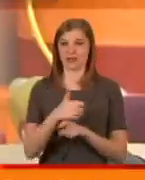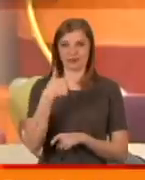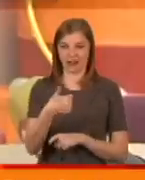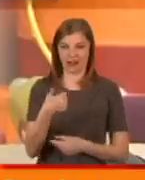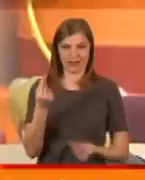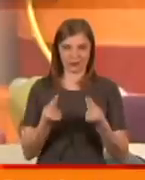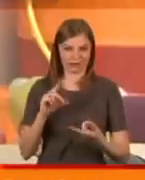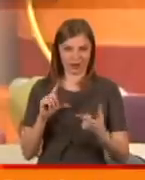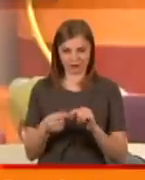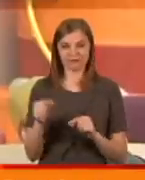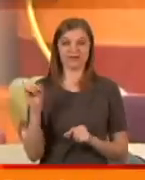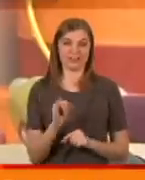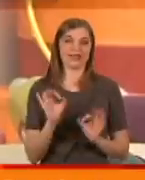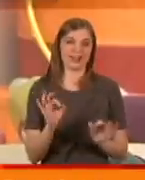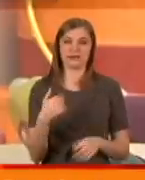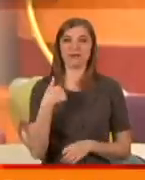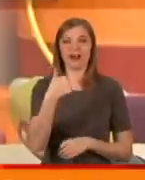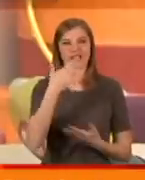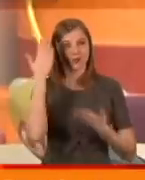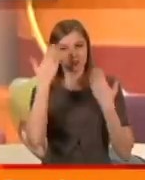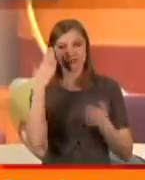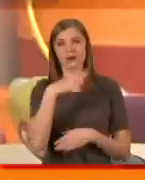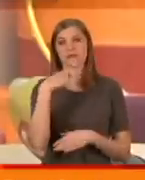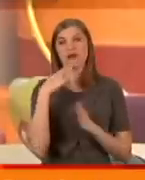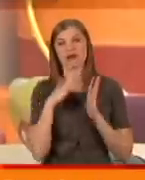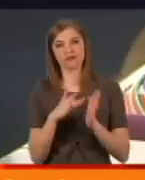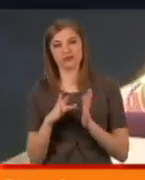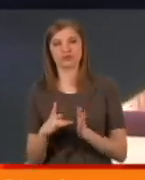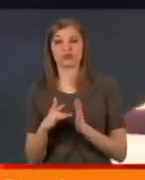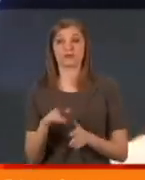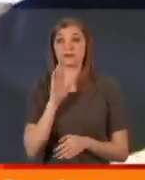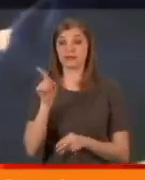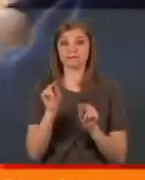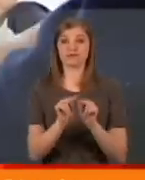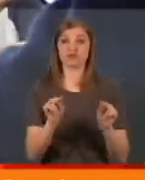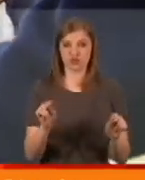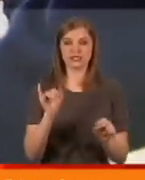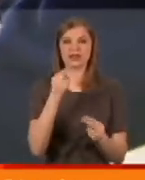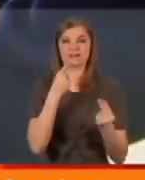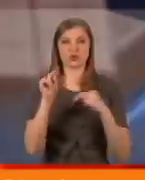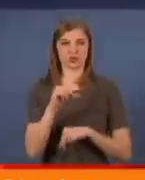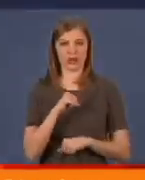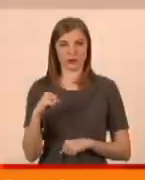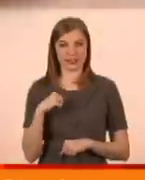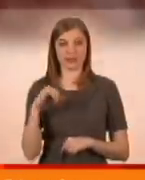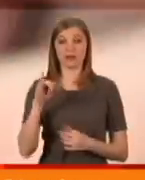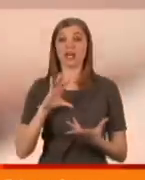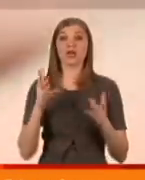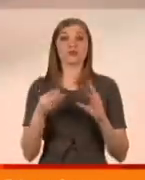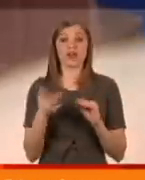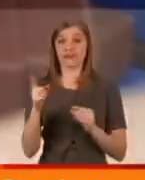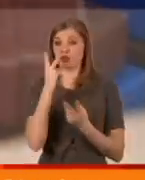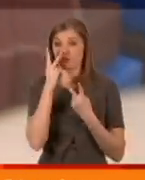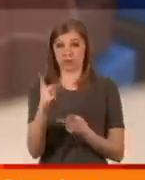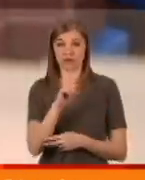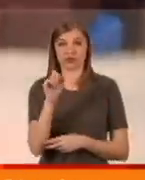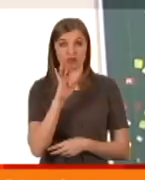з ними граю Так ми гарно розважаємось Ми багато подорожуємо Вона вчить їх і вдосконалюється сама і результат який вона